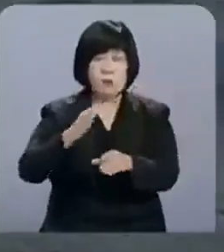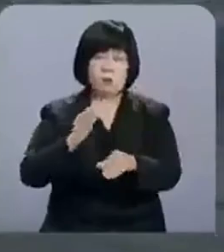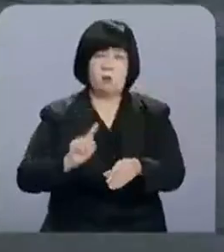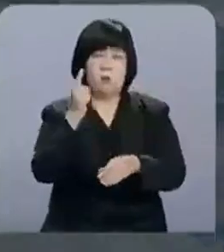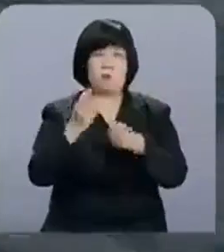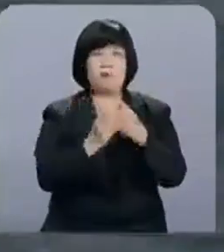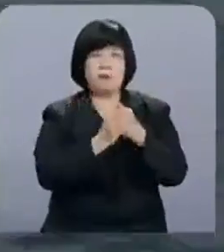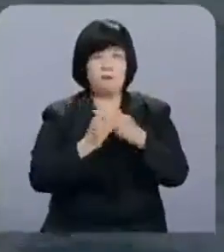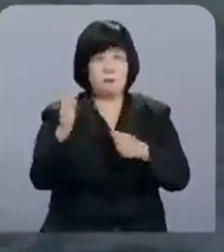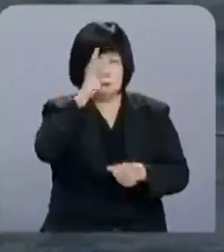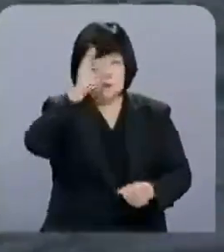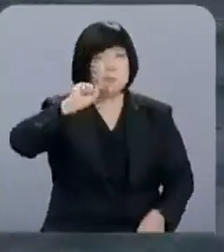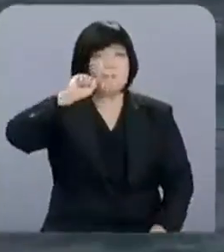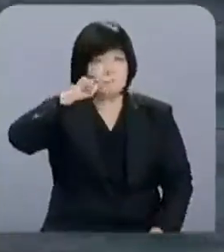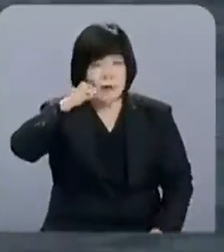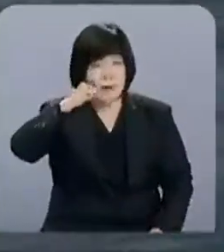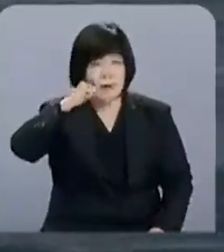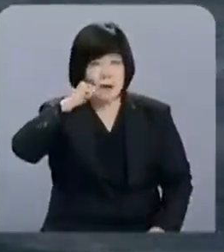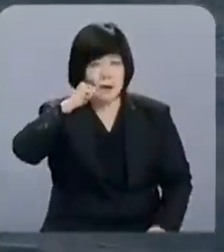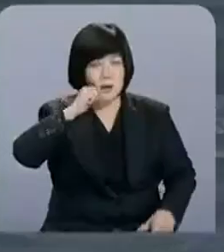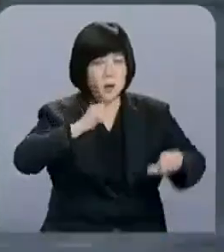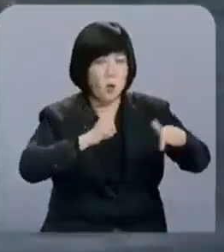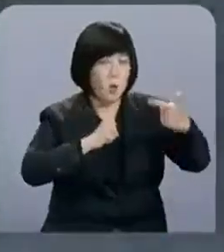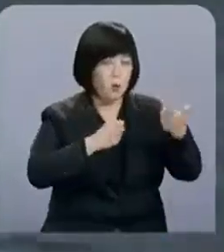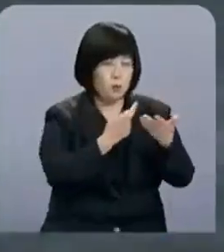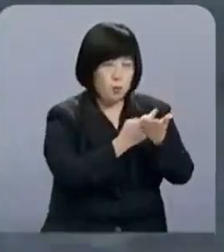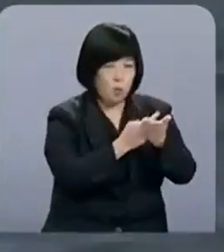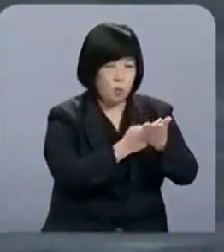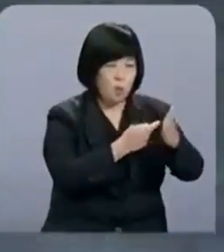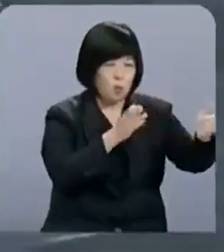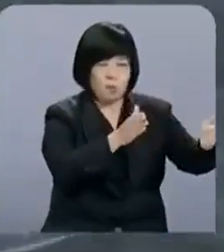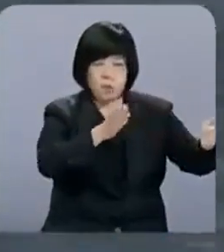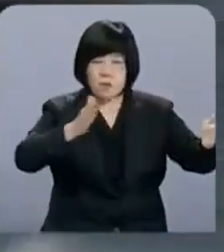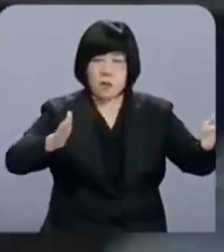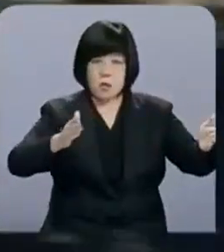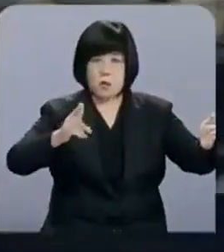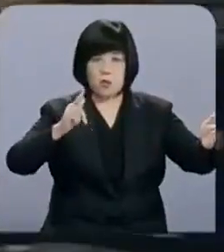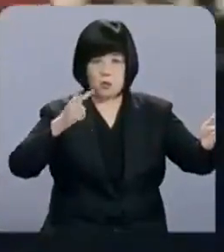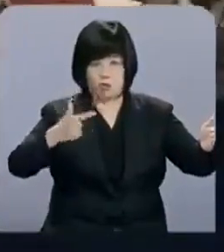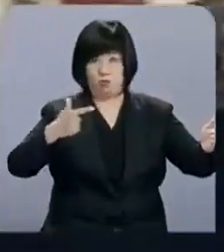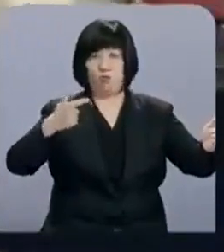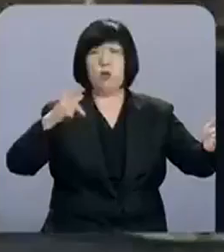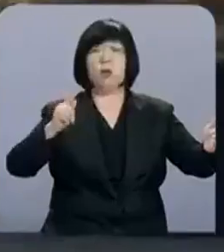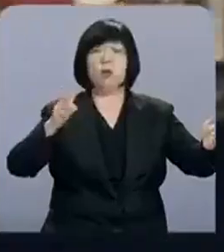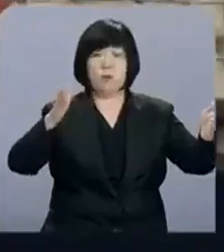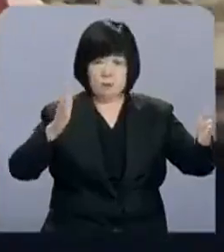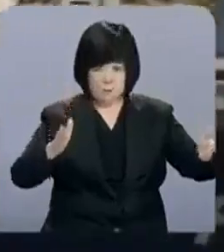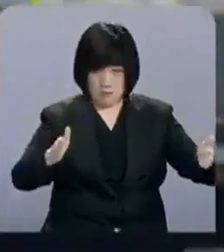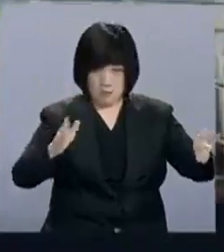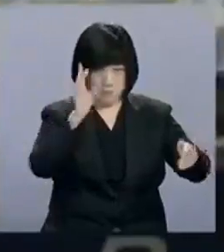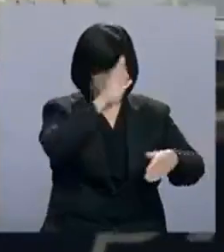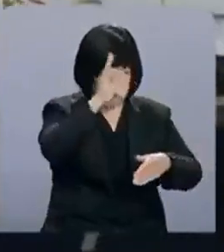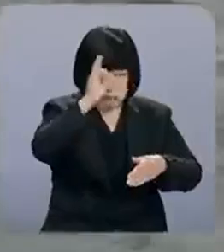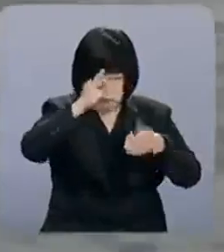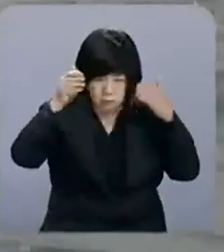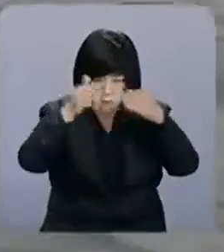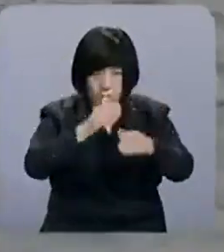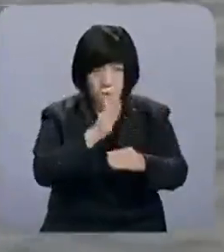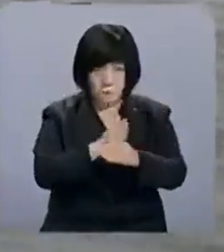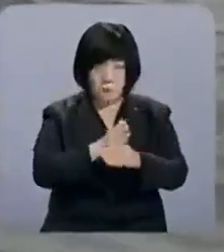영도 감지 앨범부터 오리 또 인근 해상까지 6km 가량 을 수색 구역으로 정하고 집중 수색하고 있습니다